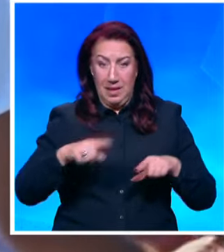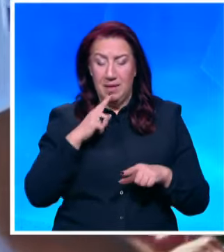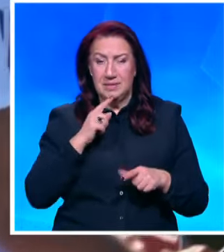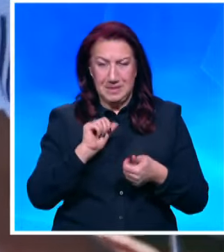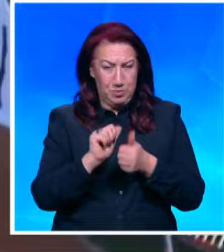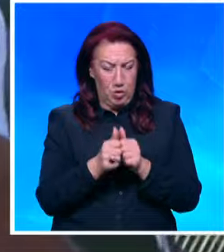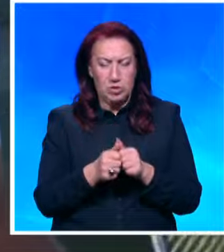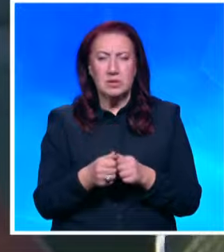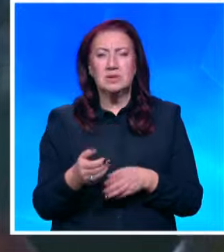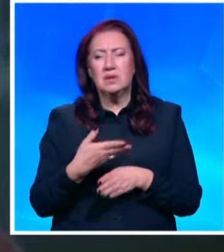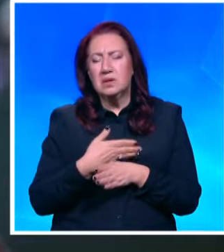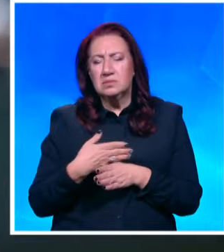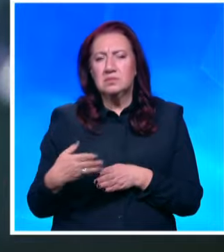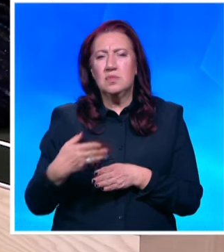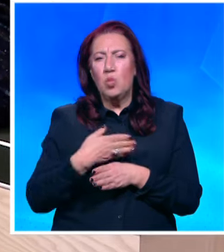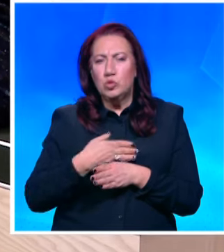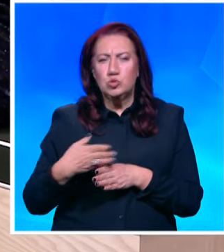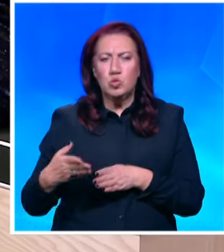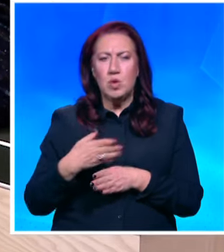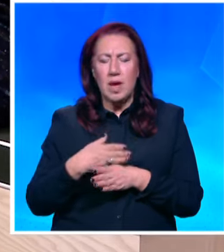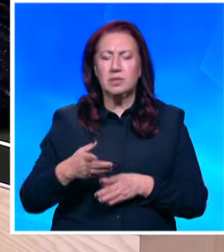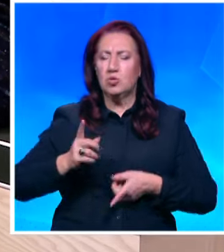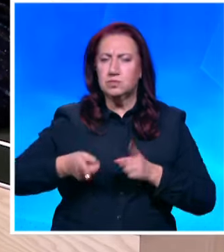неща. И не искаме да правим